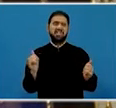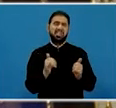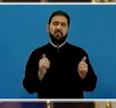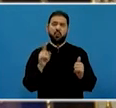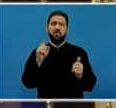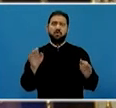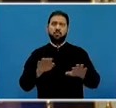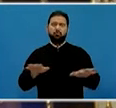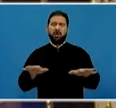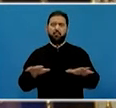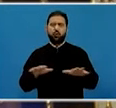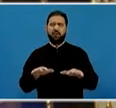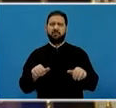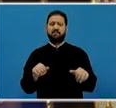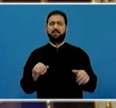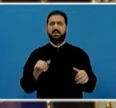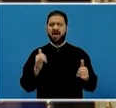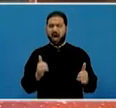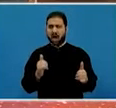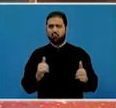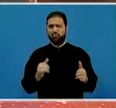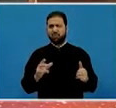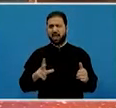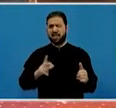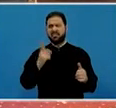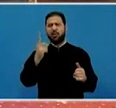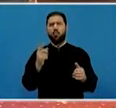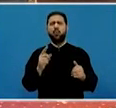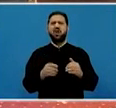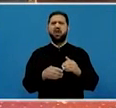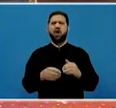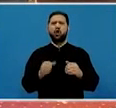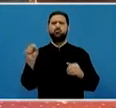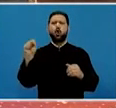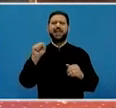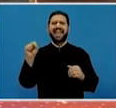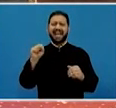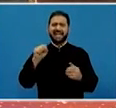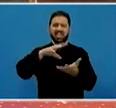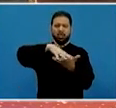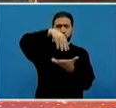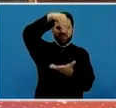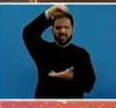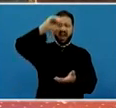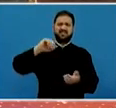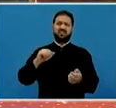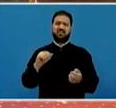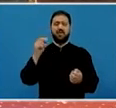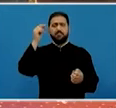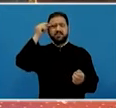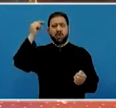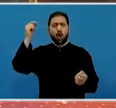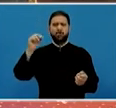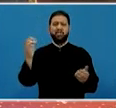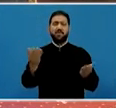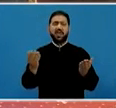natural. Aceea este mai mult o solidaritate psihologică sau o solidaritate sufletească, sentimentală, pe care o